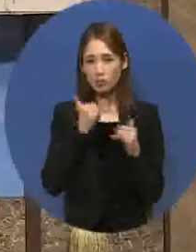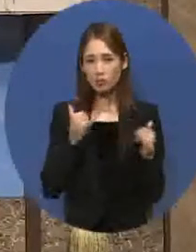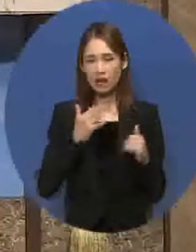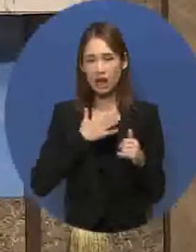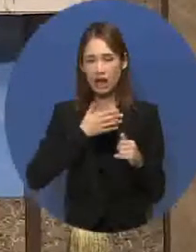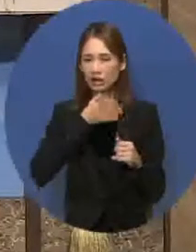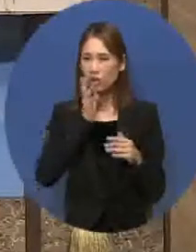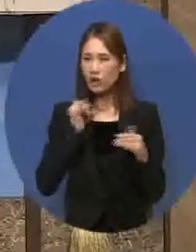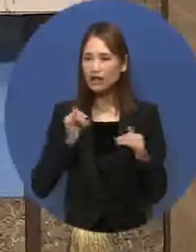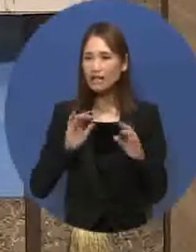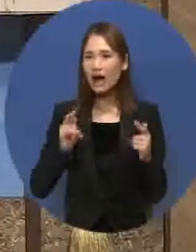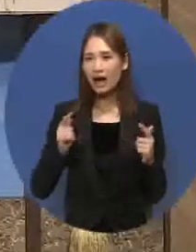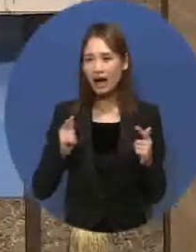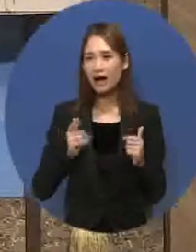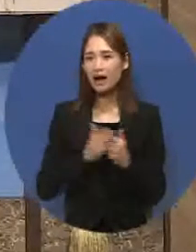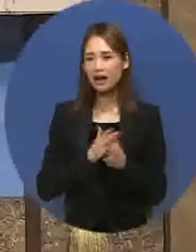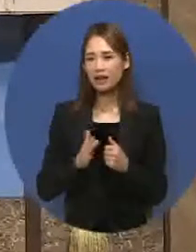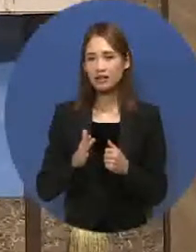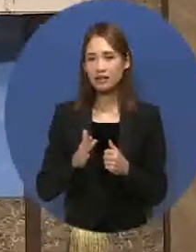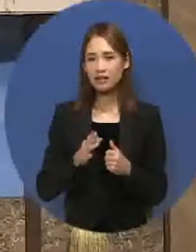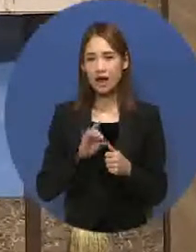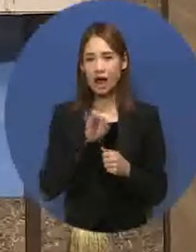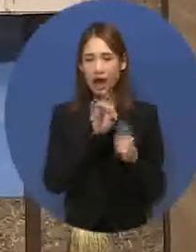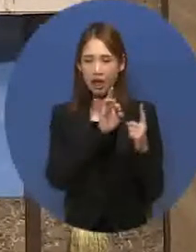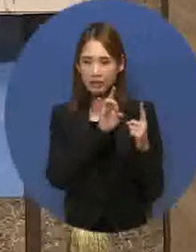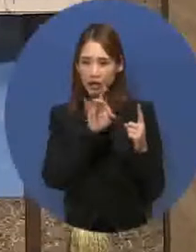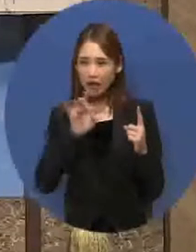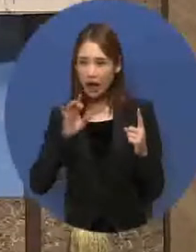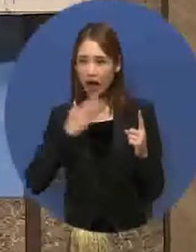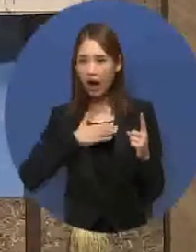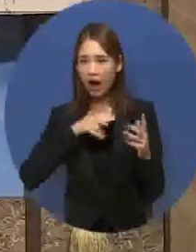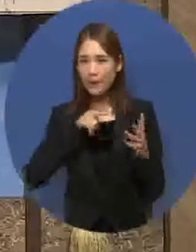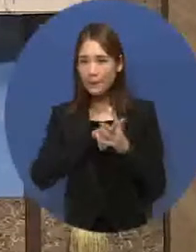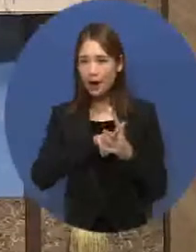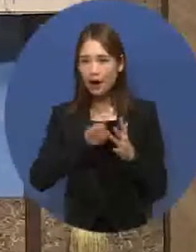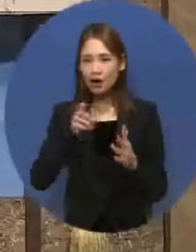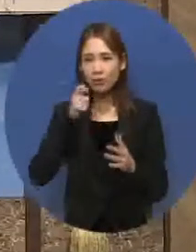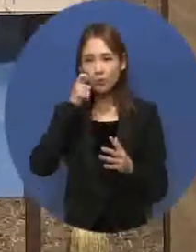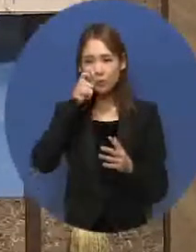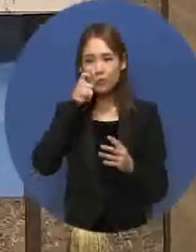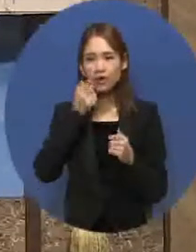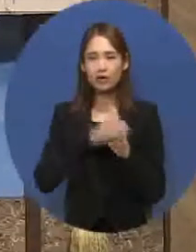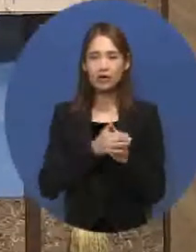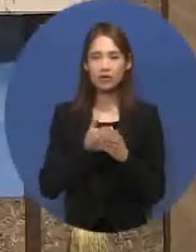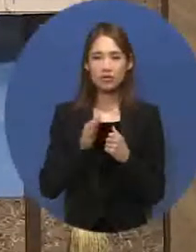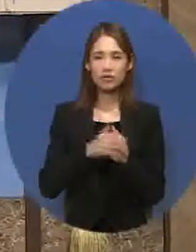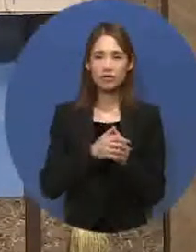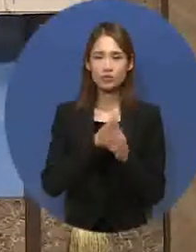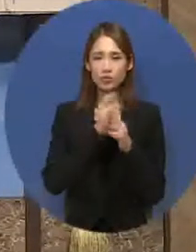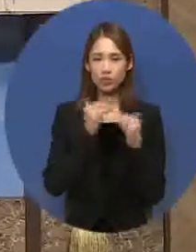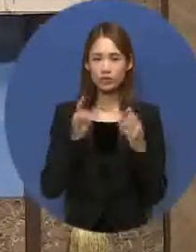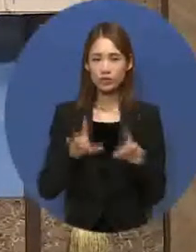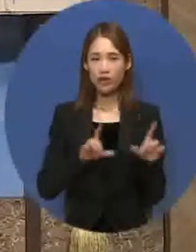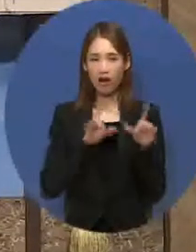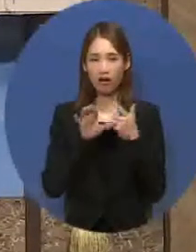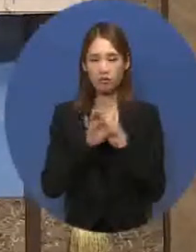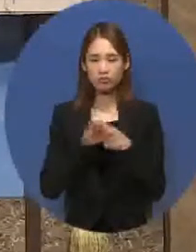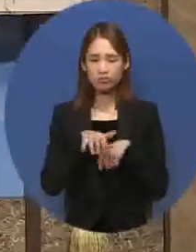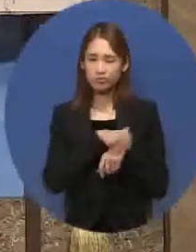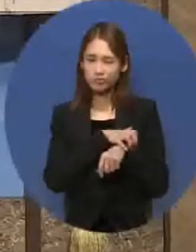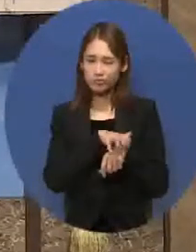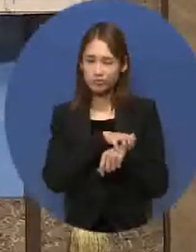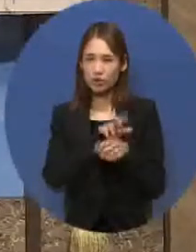아니기 때문에 속속들이 알 수가 없는데 노인끼리 모이면은 노인이 살아가면서 불편한